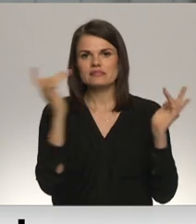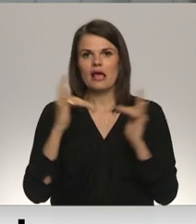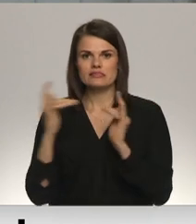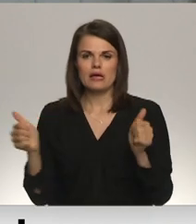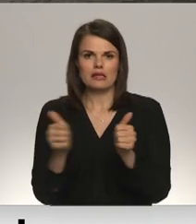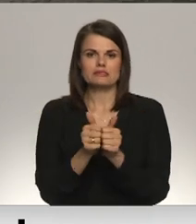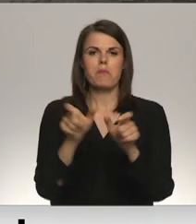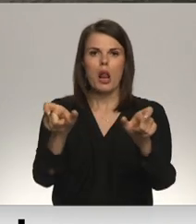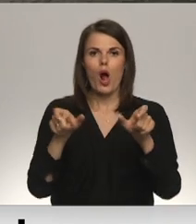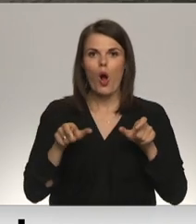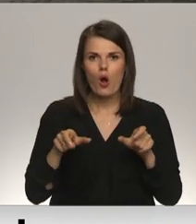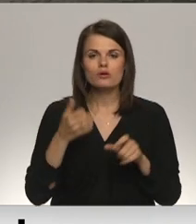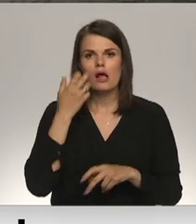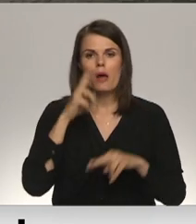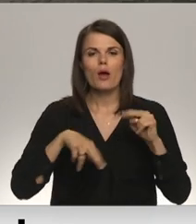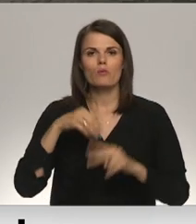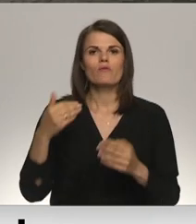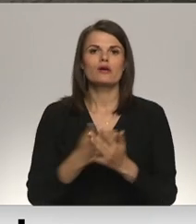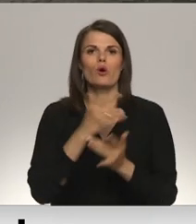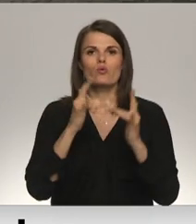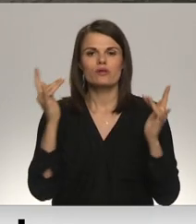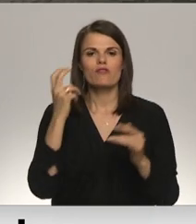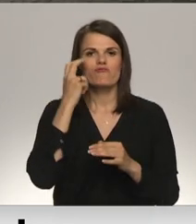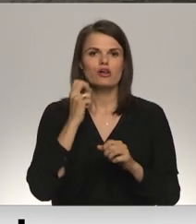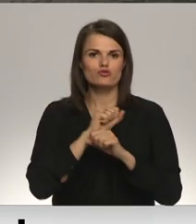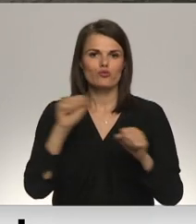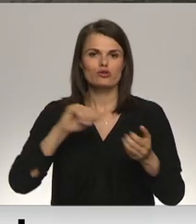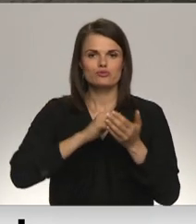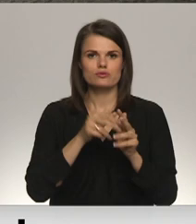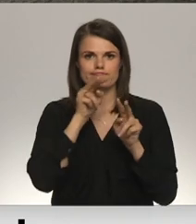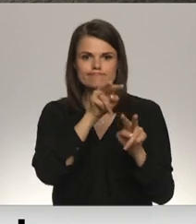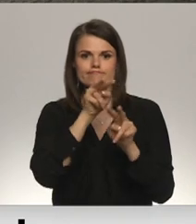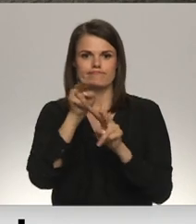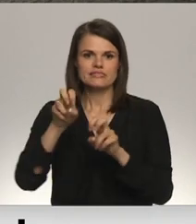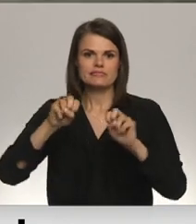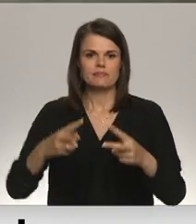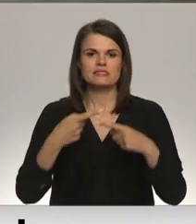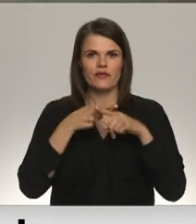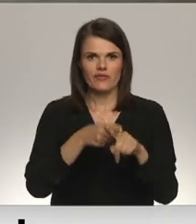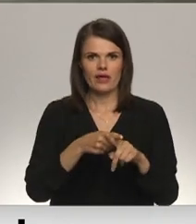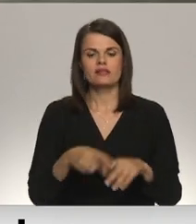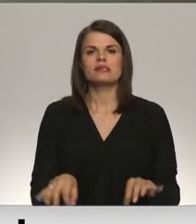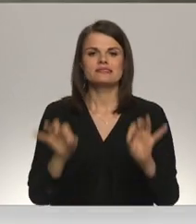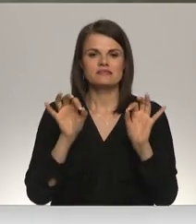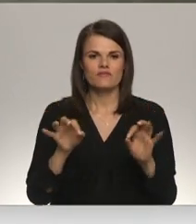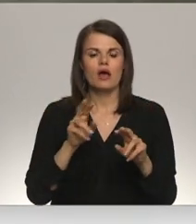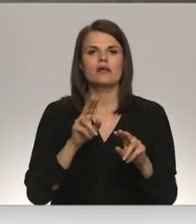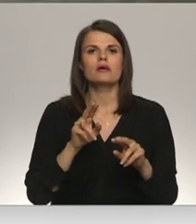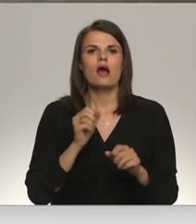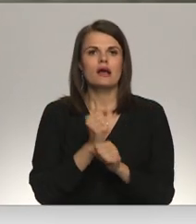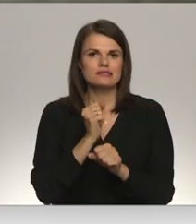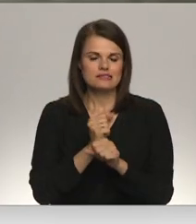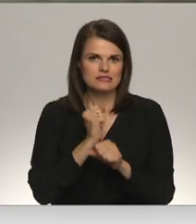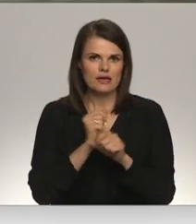blakus otrai. Kamēr būvēs jauno tiltu, vecā drošības stāvokli uzraudzīs šādas iekārtas. Svarīgākais un nozīmīgākais